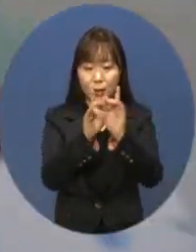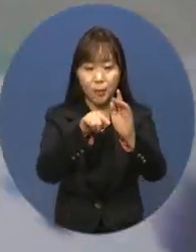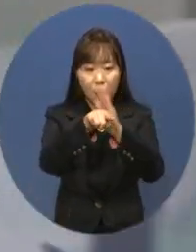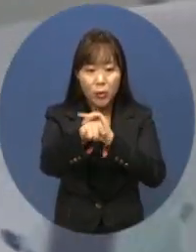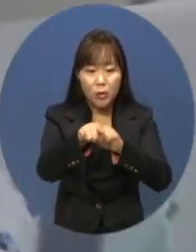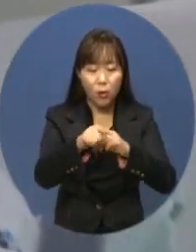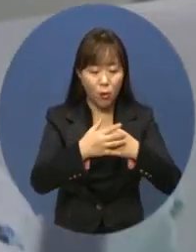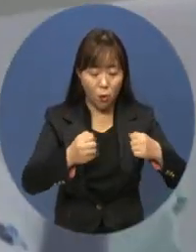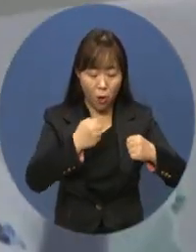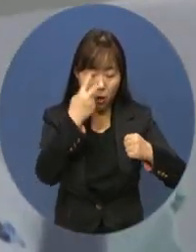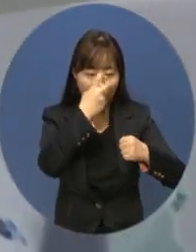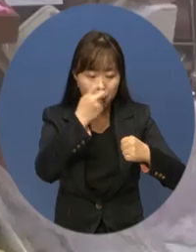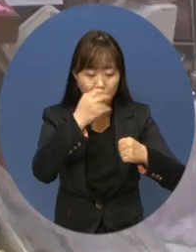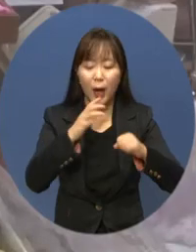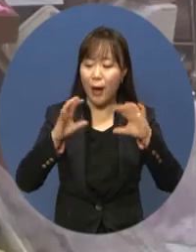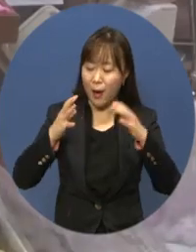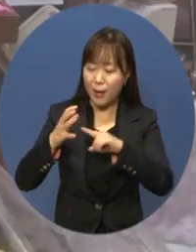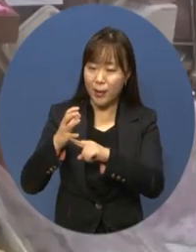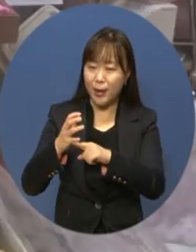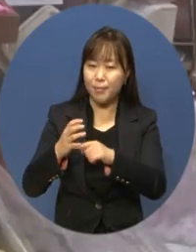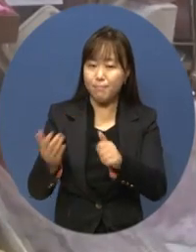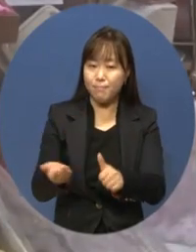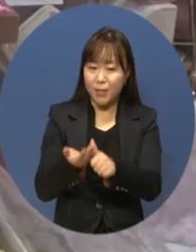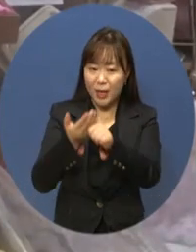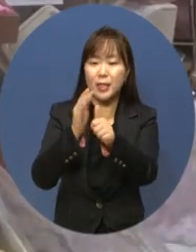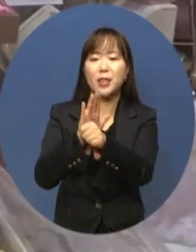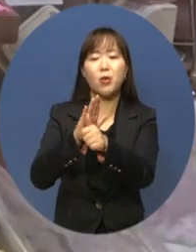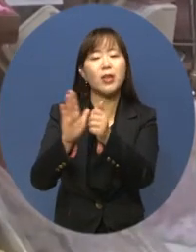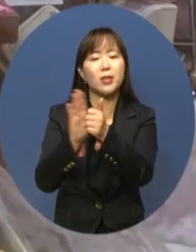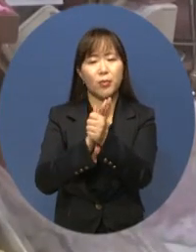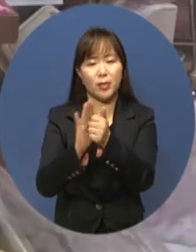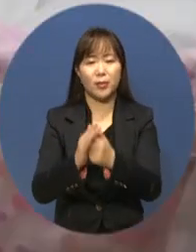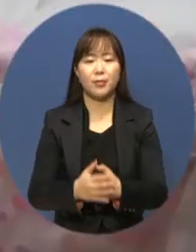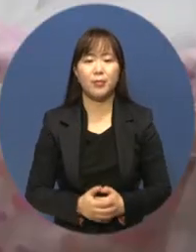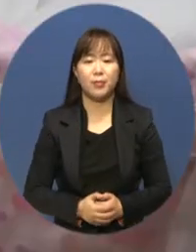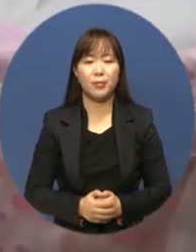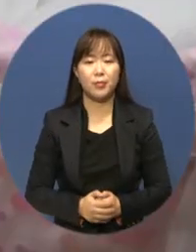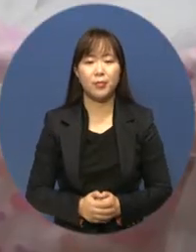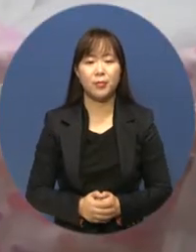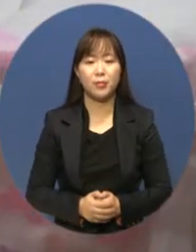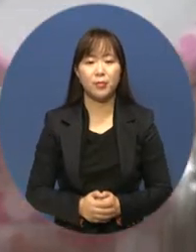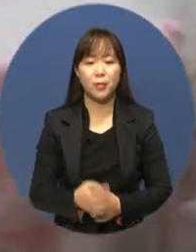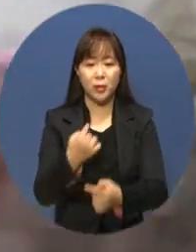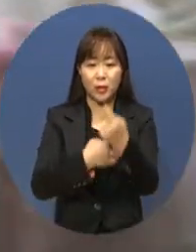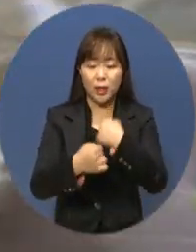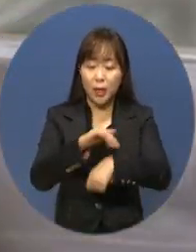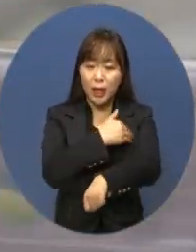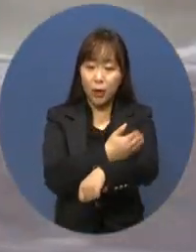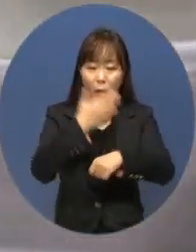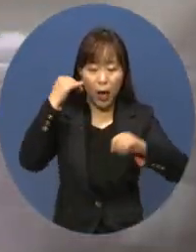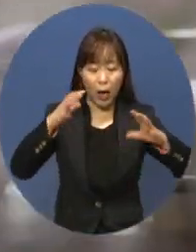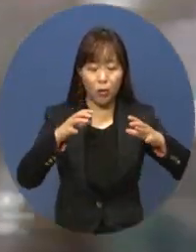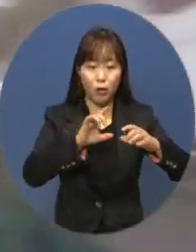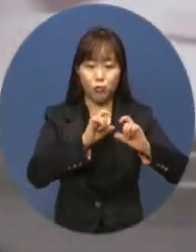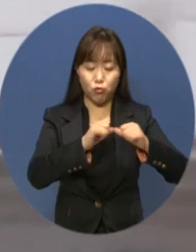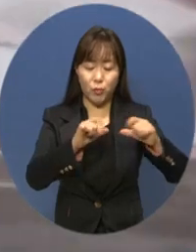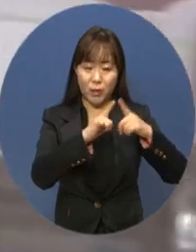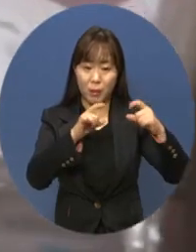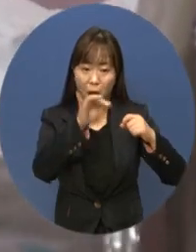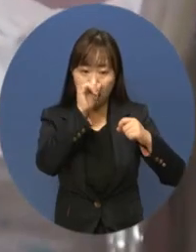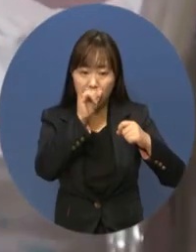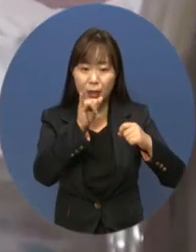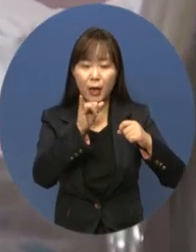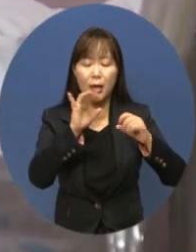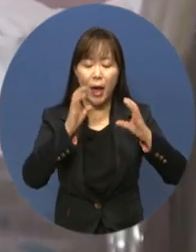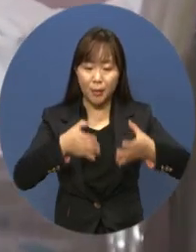산모의 건강관리와 신생아의 양육을 지원하는 서비스입니다. 신청 자격은 국내에 주민등록이 있는 출산